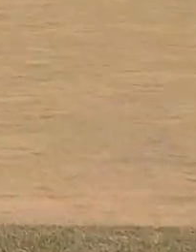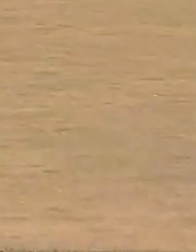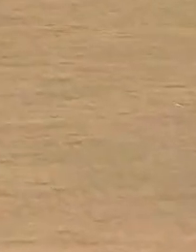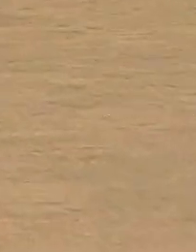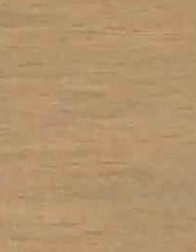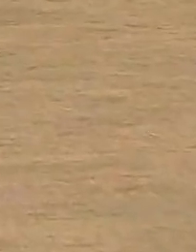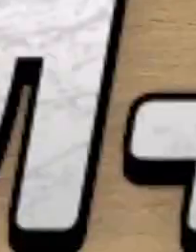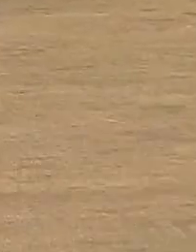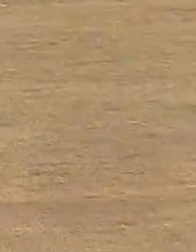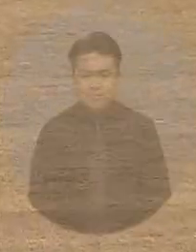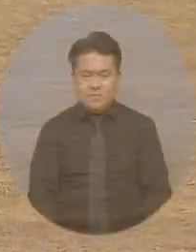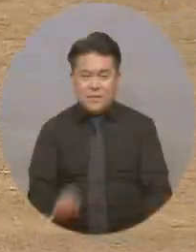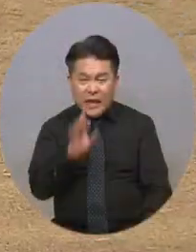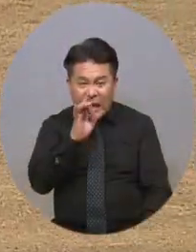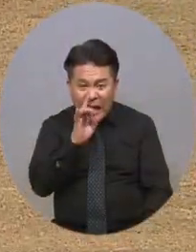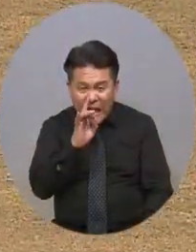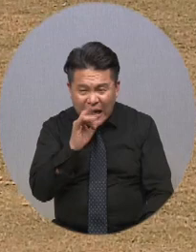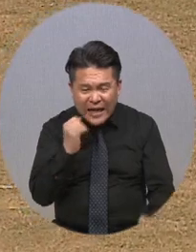안 돼! 안 돼! 안 돼! 안 돼! 안 돼.